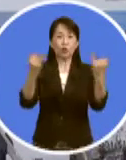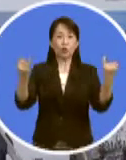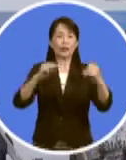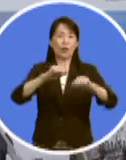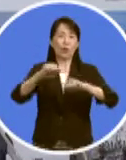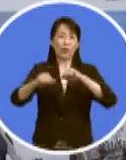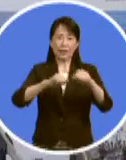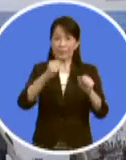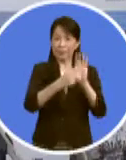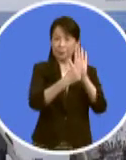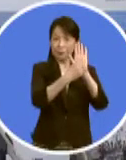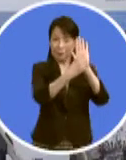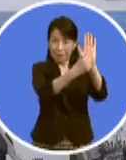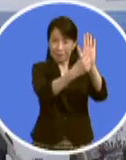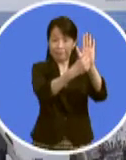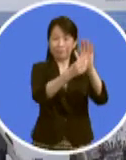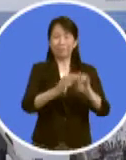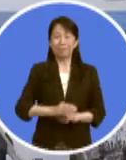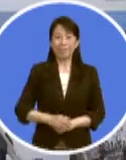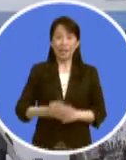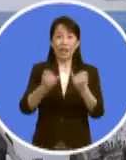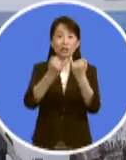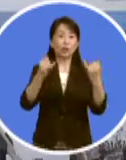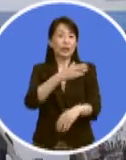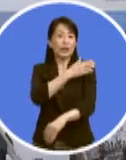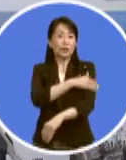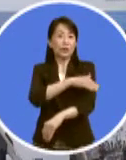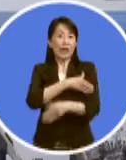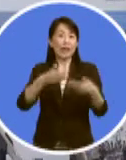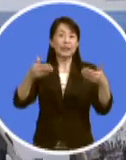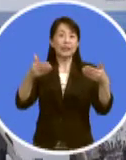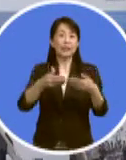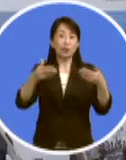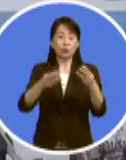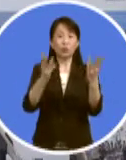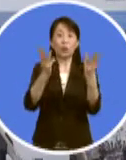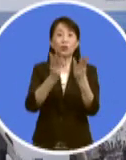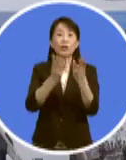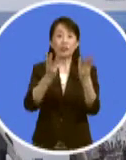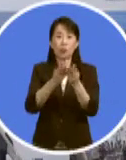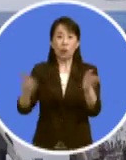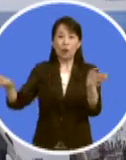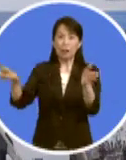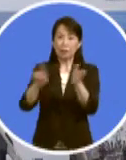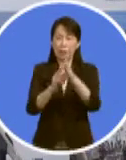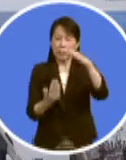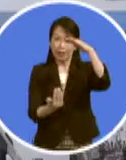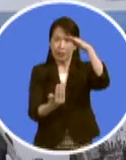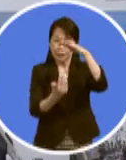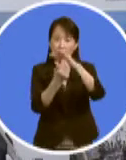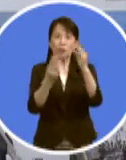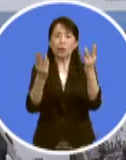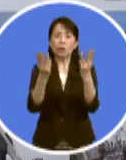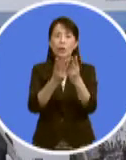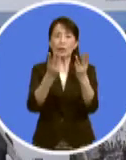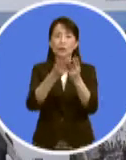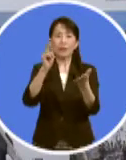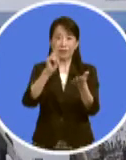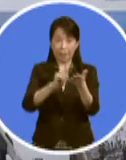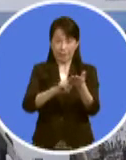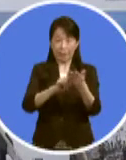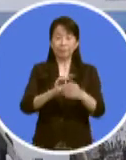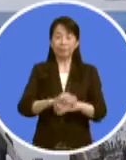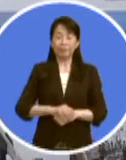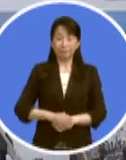活躍ということで女性の管理職の割合を多くまぁ過去最高の14.7%とさせていただいてい